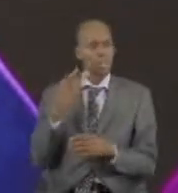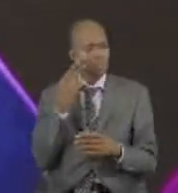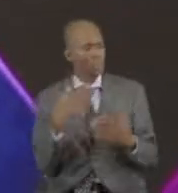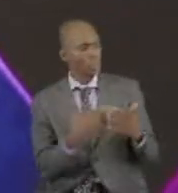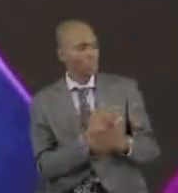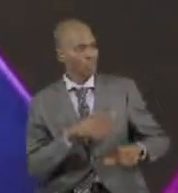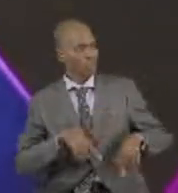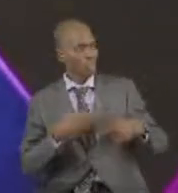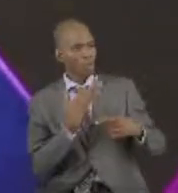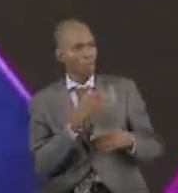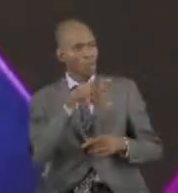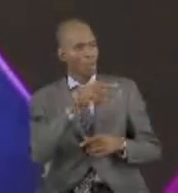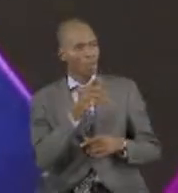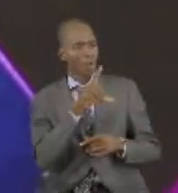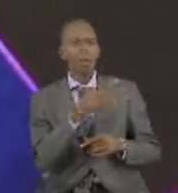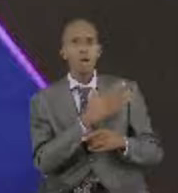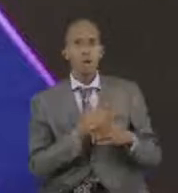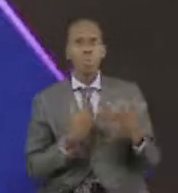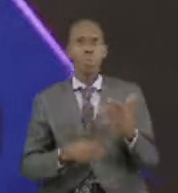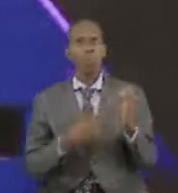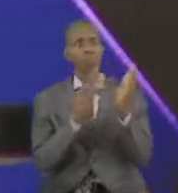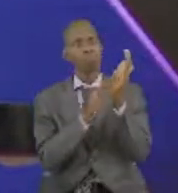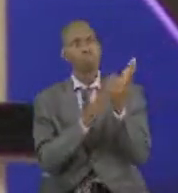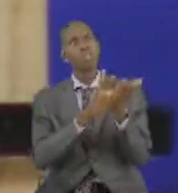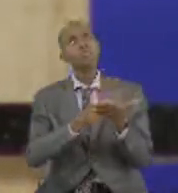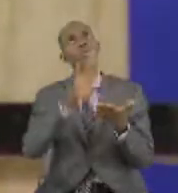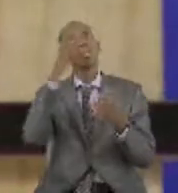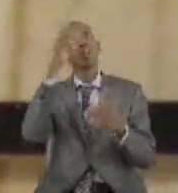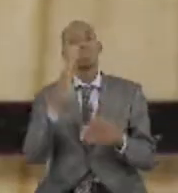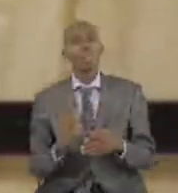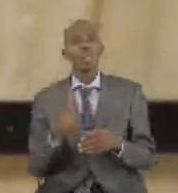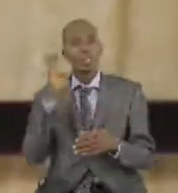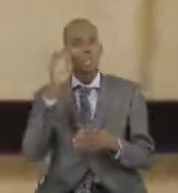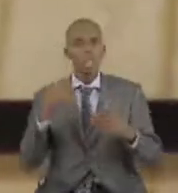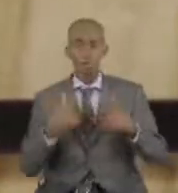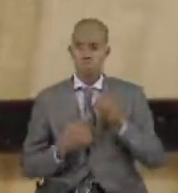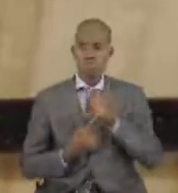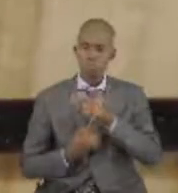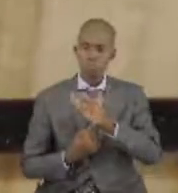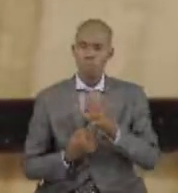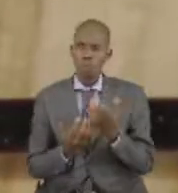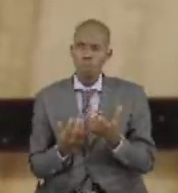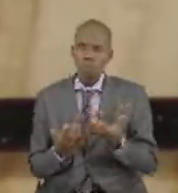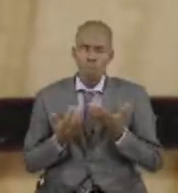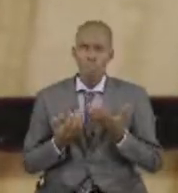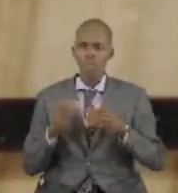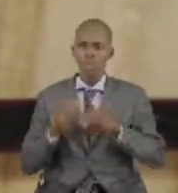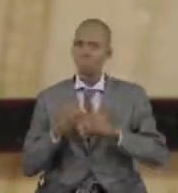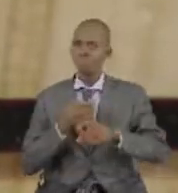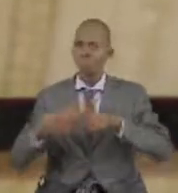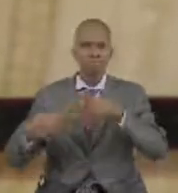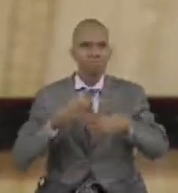Ils avaient vu la nouvelle vie. Ils ont glorifié Dieu. Elles ont glorifié Dieu à mon sujet. Il a manifesté le